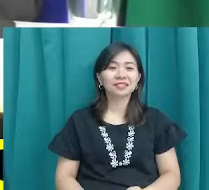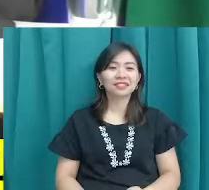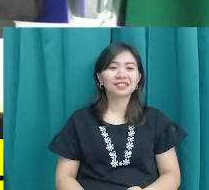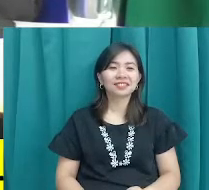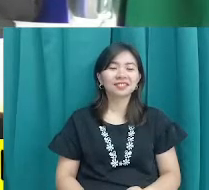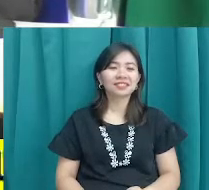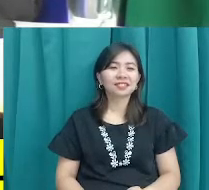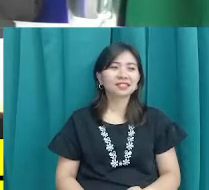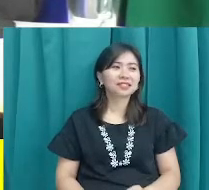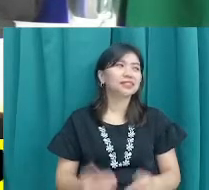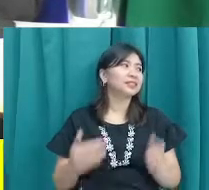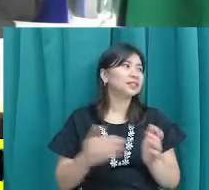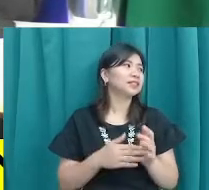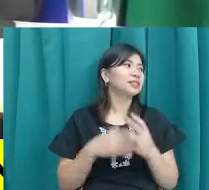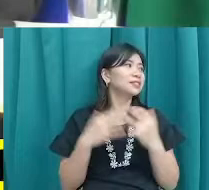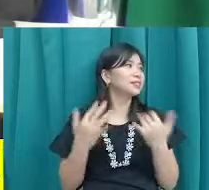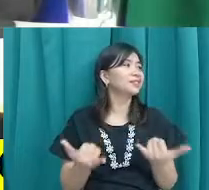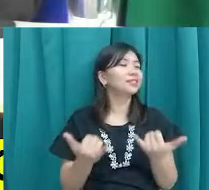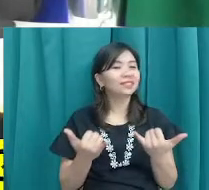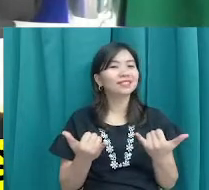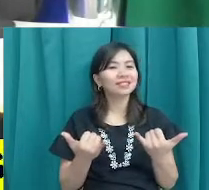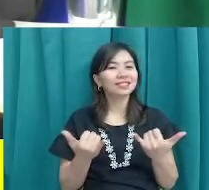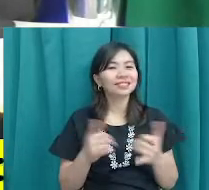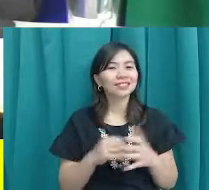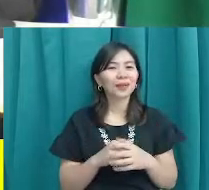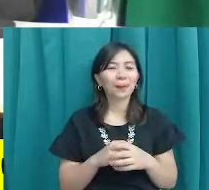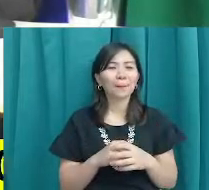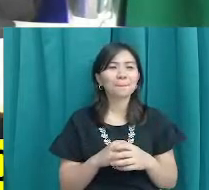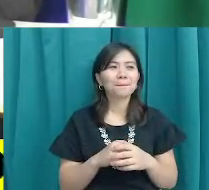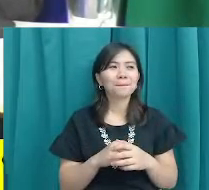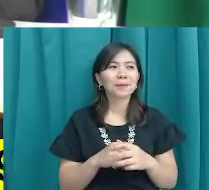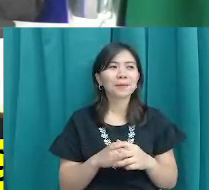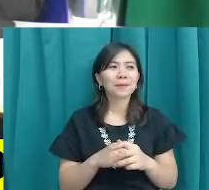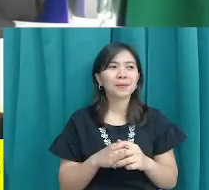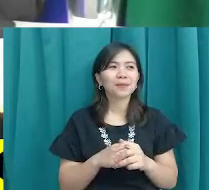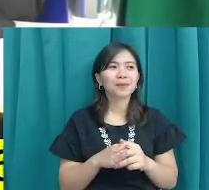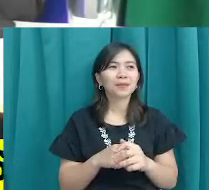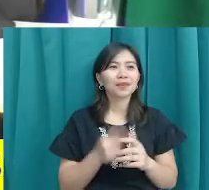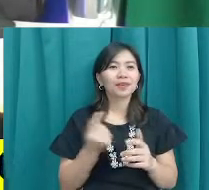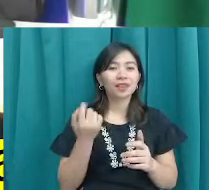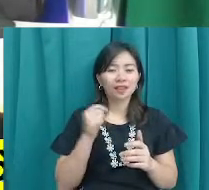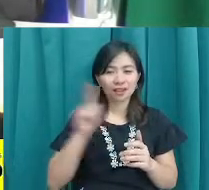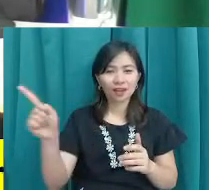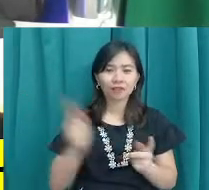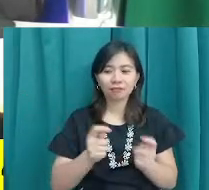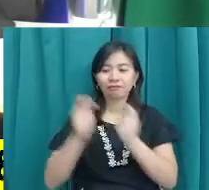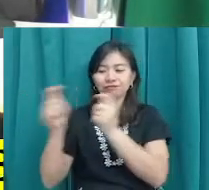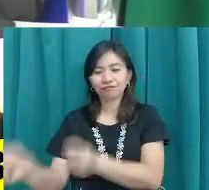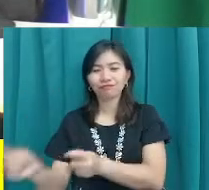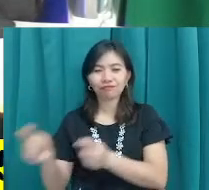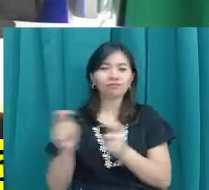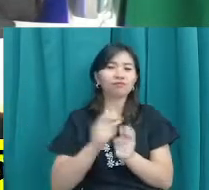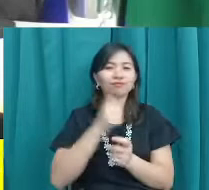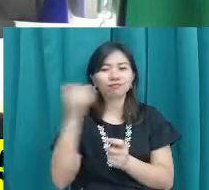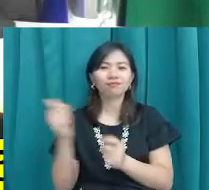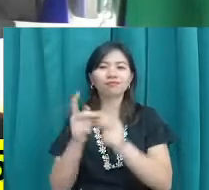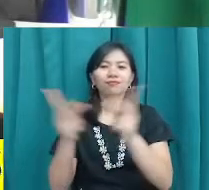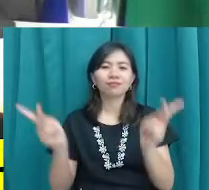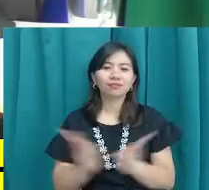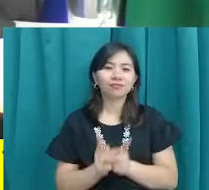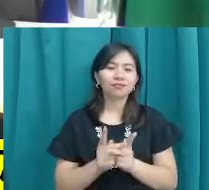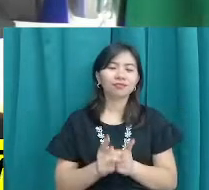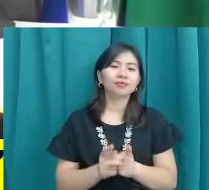Pero yun ang sinasabi ko. You see? Yan ang mga termino ko eh. Sumakabilang bahay, sumakabilang buhay. Sino yung sumakabilang